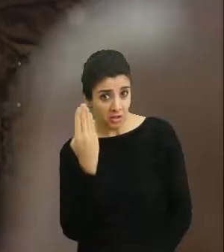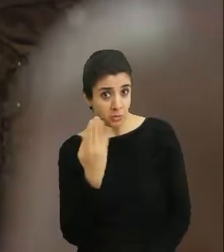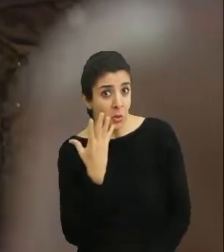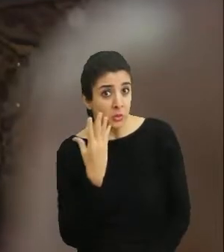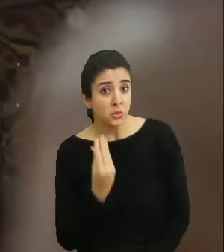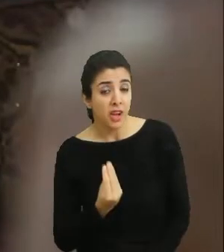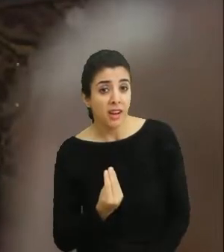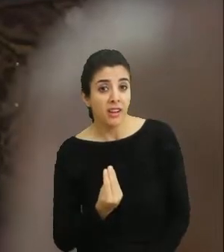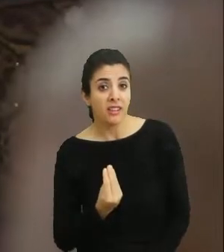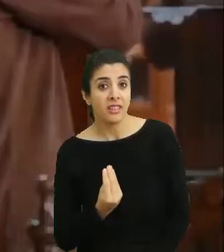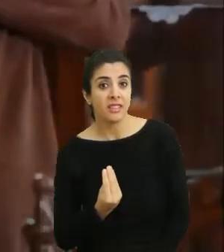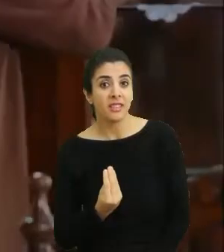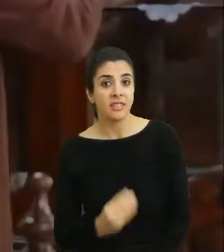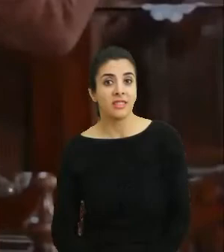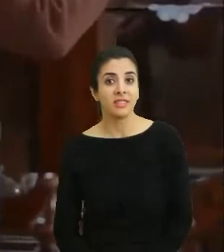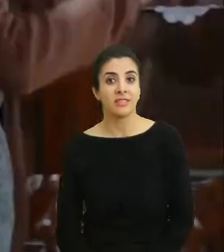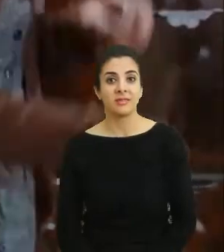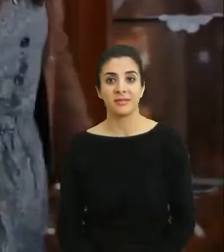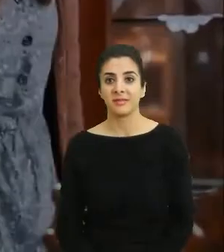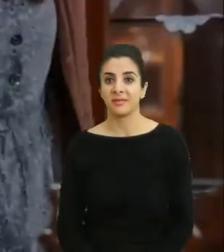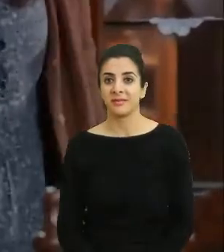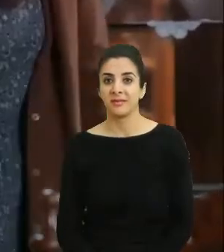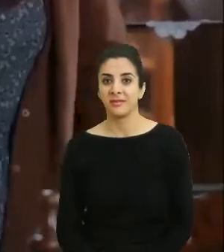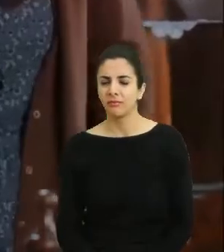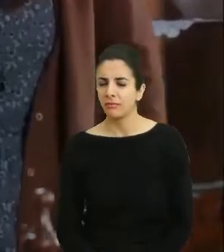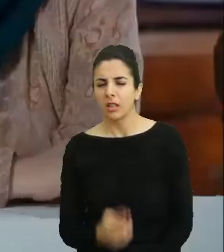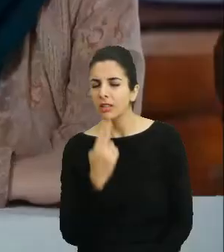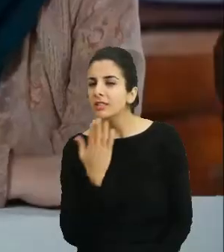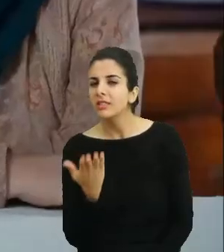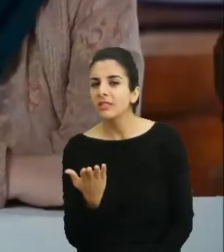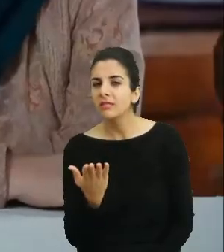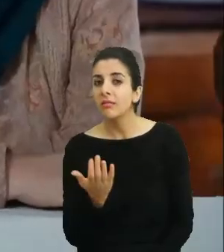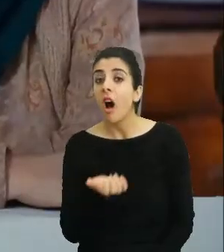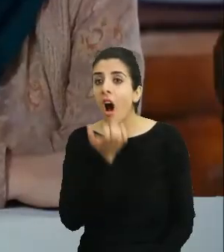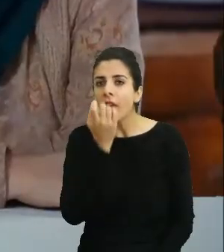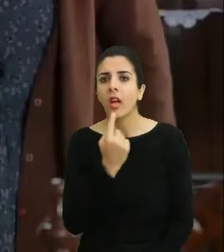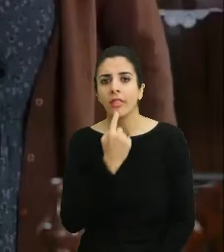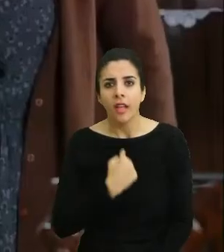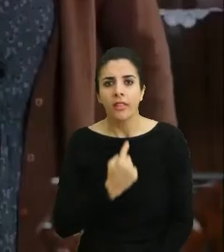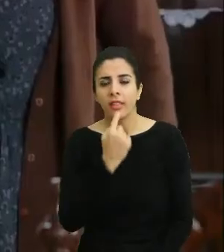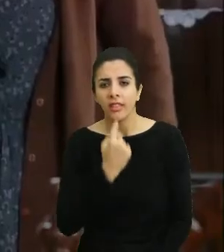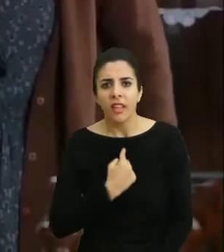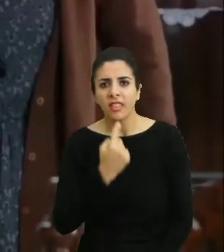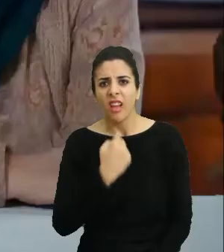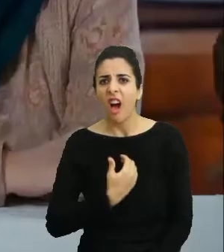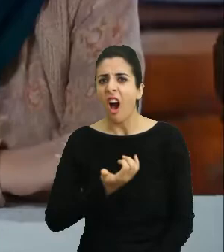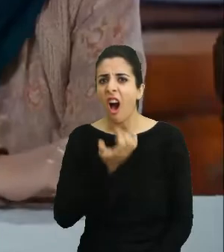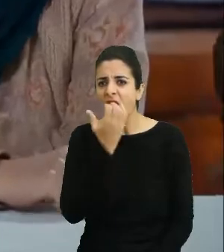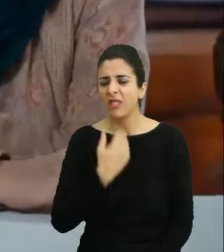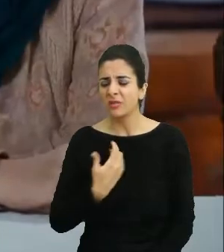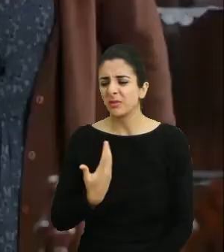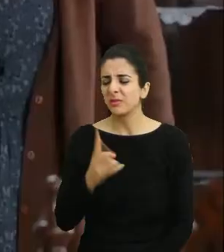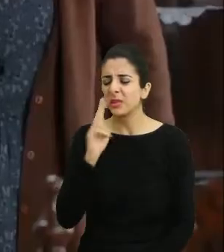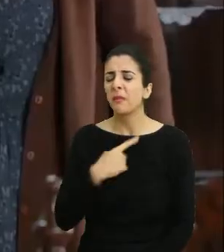mı geçecek? Tabakları vitrine koydu. Kız, ayva diye diye ayvadan soğuduk senin